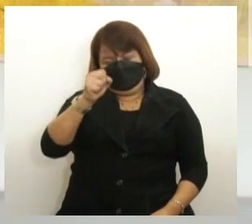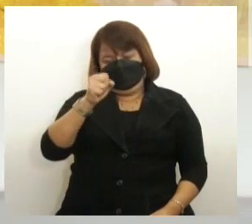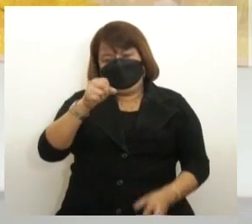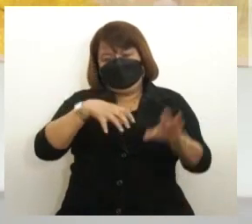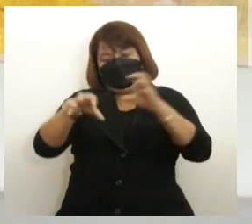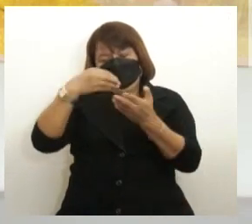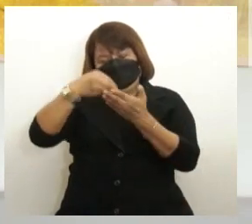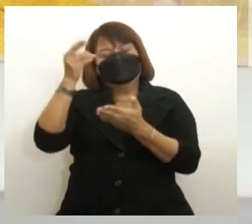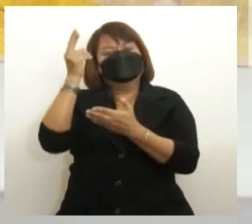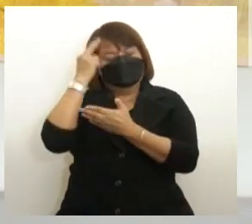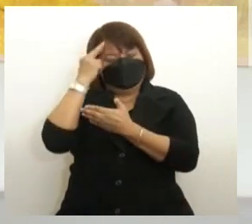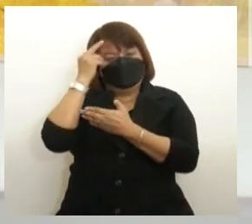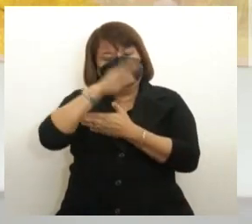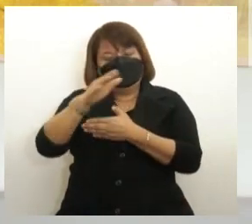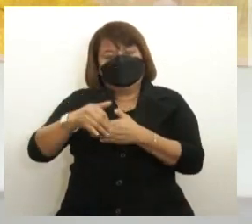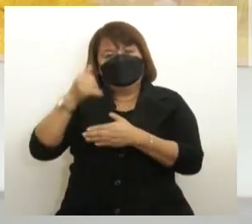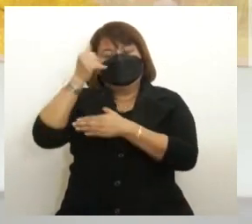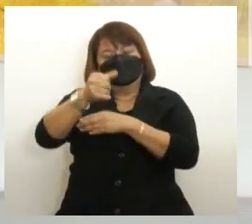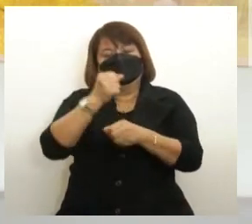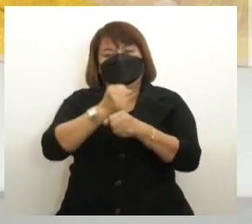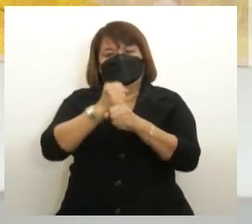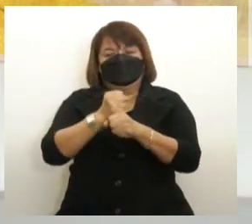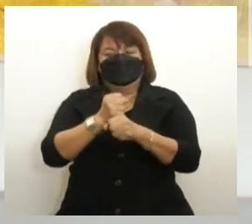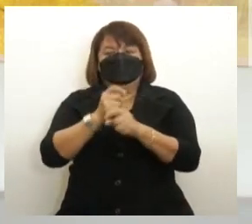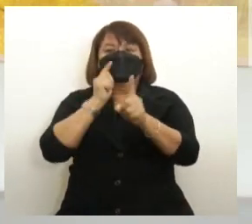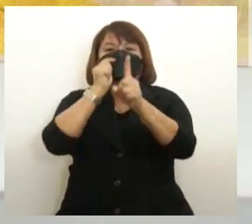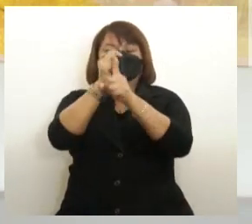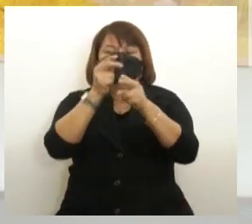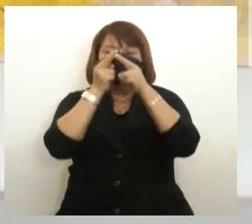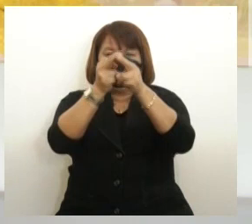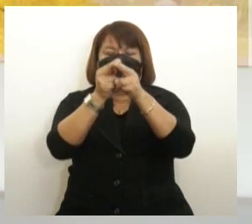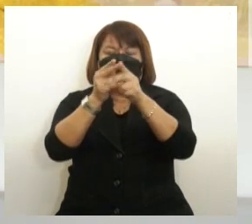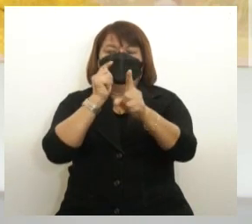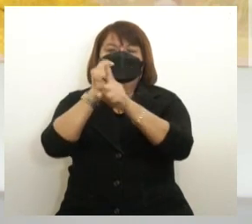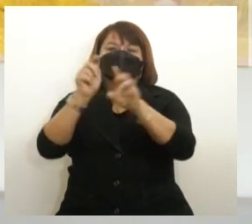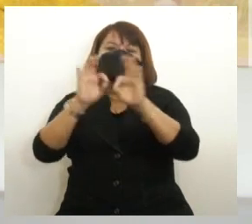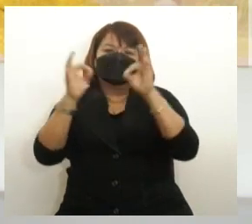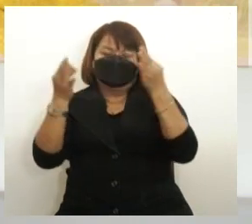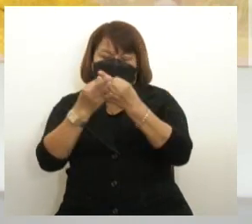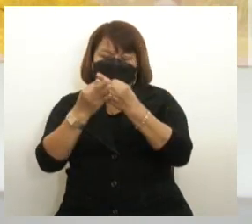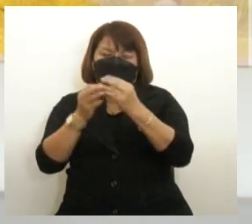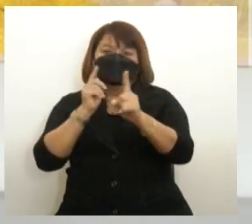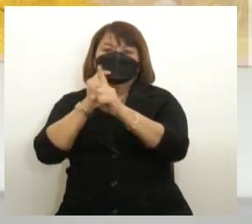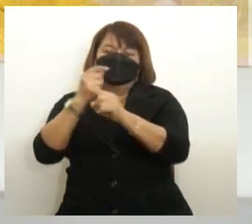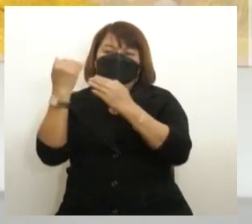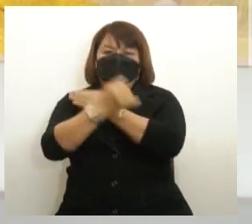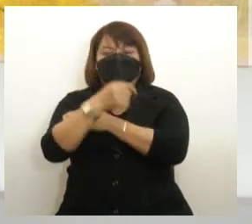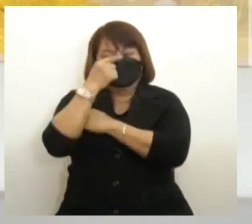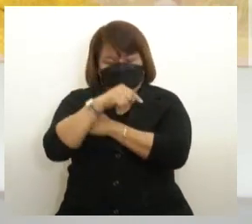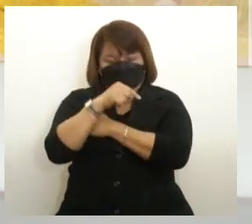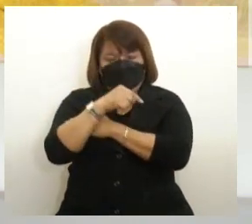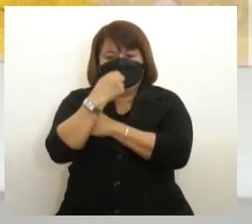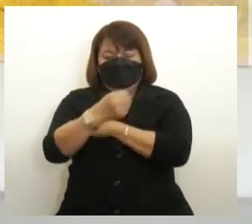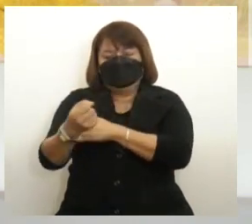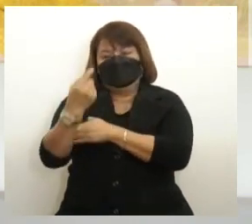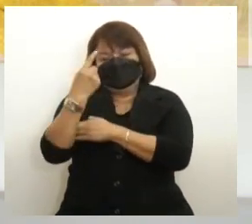ล้วให้เด็กได้ลงมือปฏิบัติทั้งปฏิบัติต่อตนปฏิบัติต่อครอบครัวและปฏิบัติต่อประเทศชาติอันนี้ก็คือสิ่งแรกที่ผม